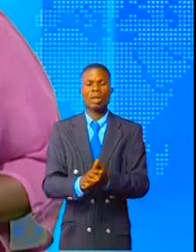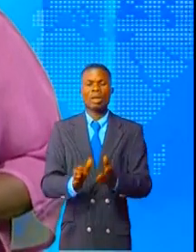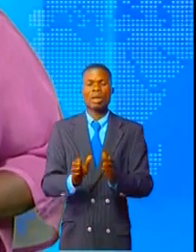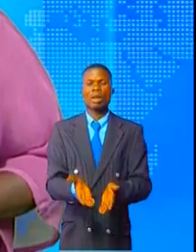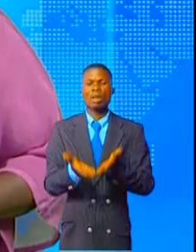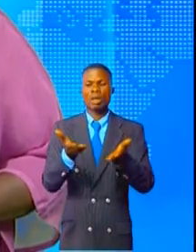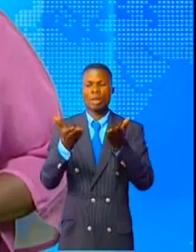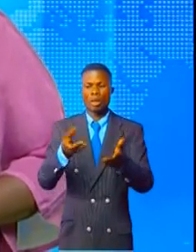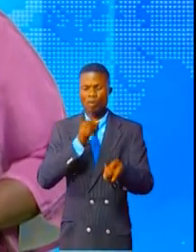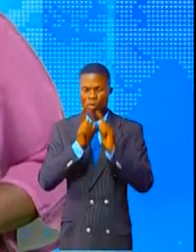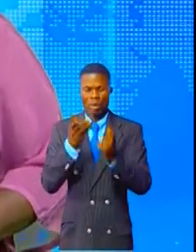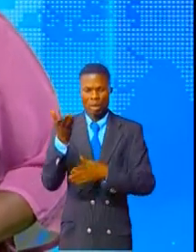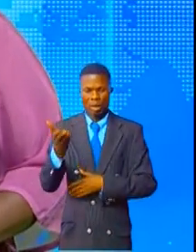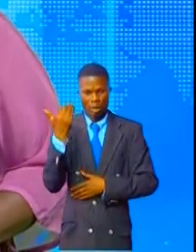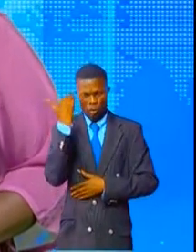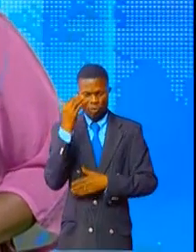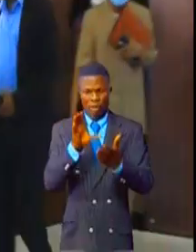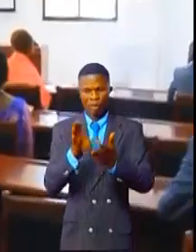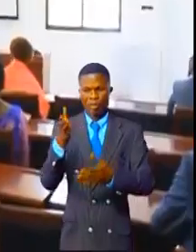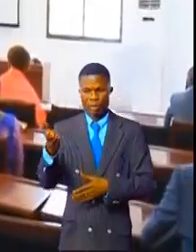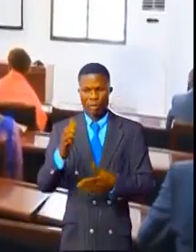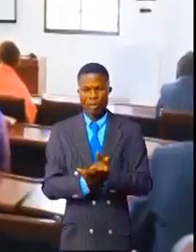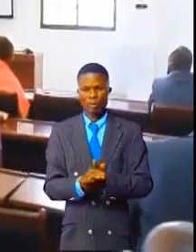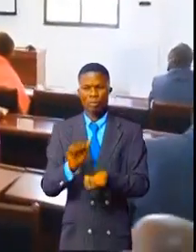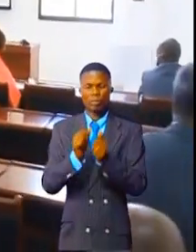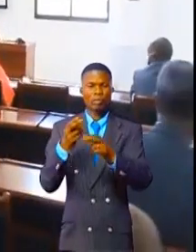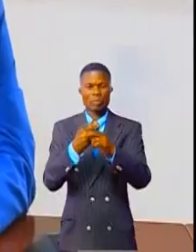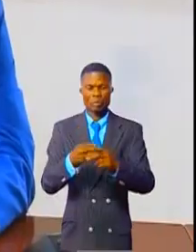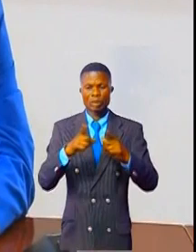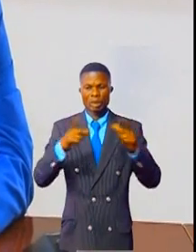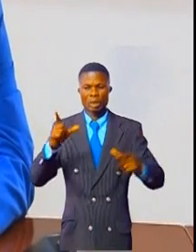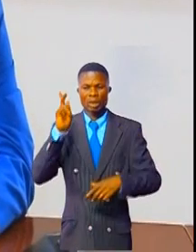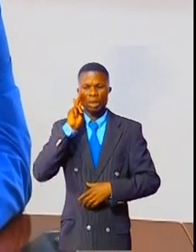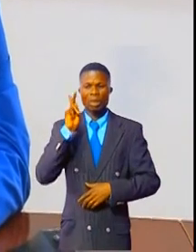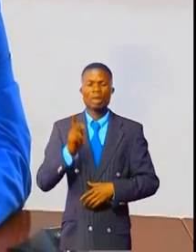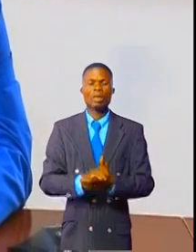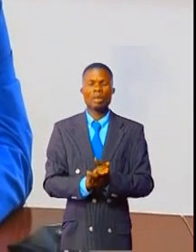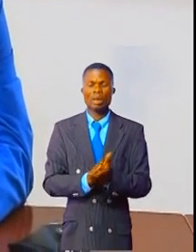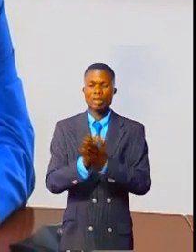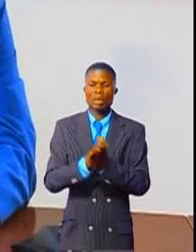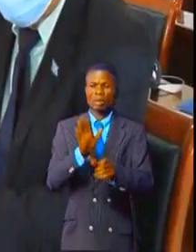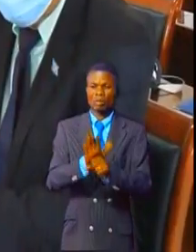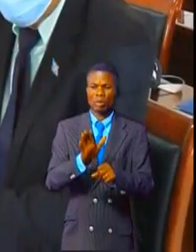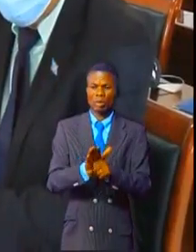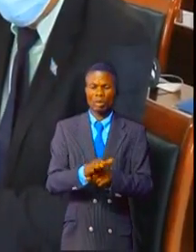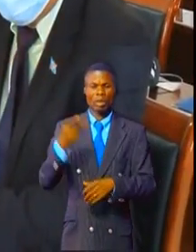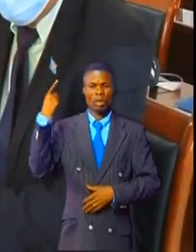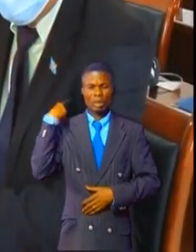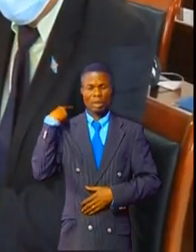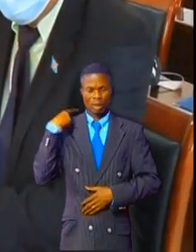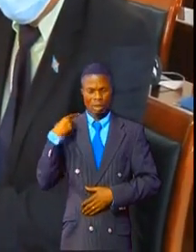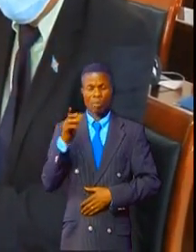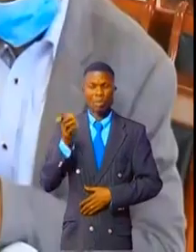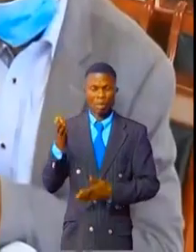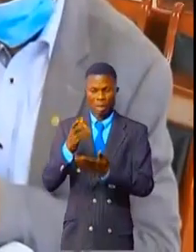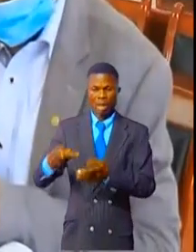de cette rencontre n'a dit ni sécuritaire dans les camps qui vous préoccupe au plus haut point les élus de cette partie du